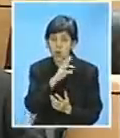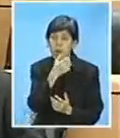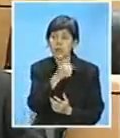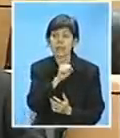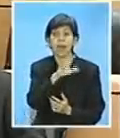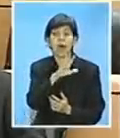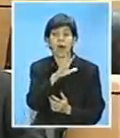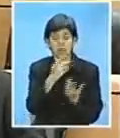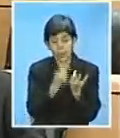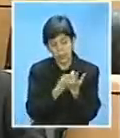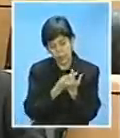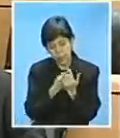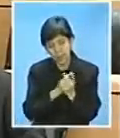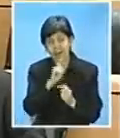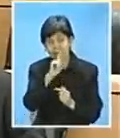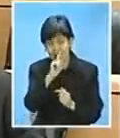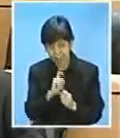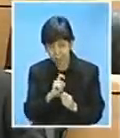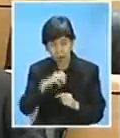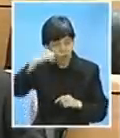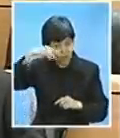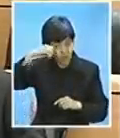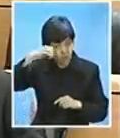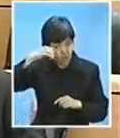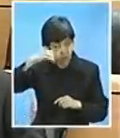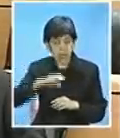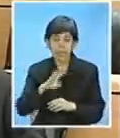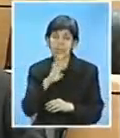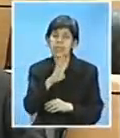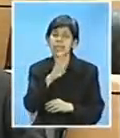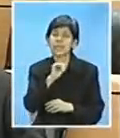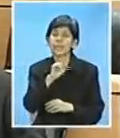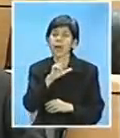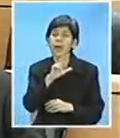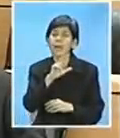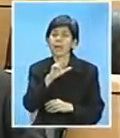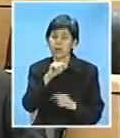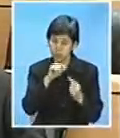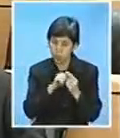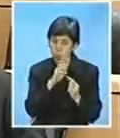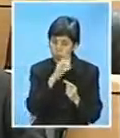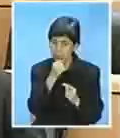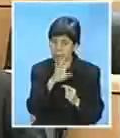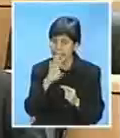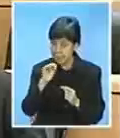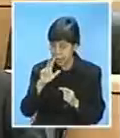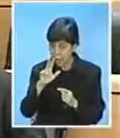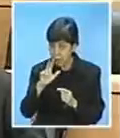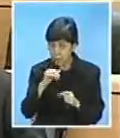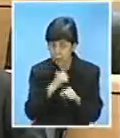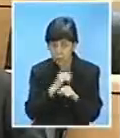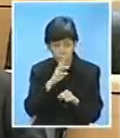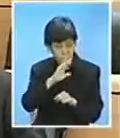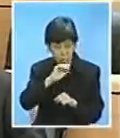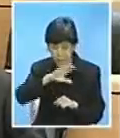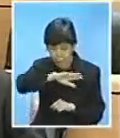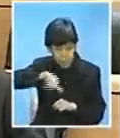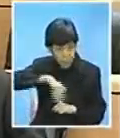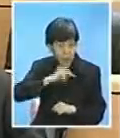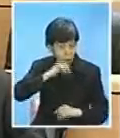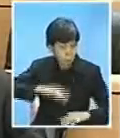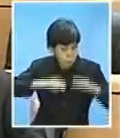คนนับดูแล้วคนเสียชีวิตเพราะไฟดูดไฟช็อต43รายใน615นะไม่ใช่เฉพาะ615นั้น